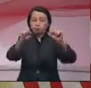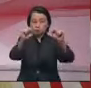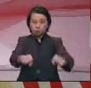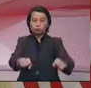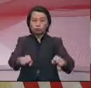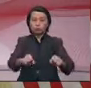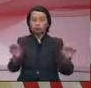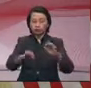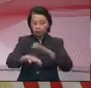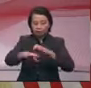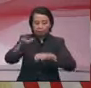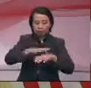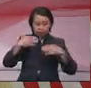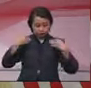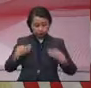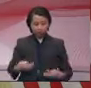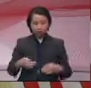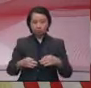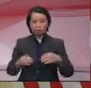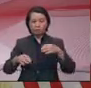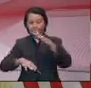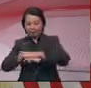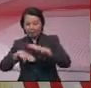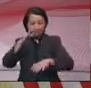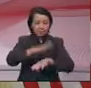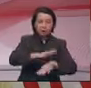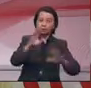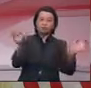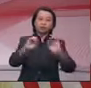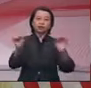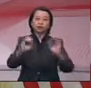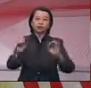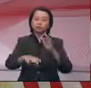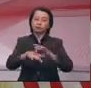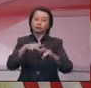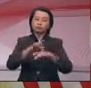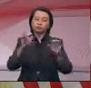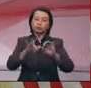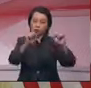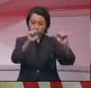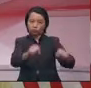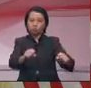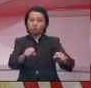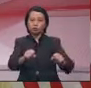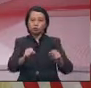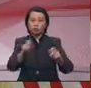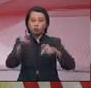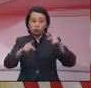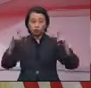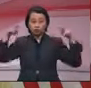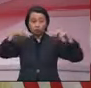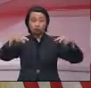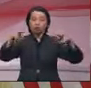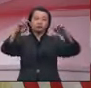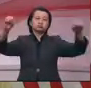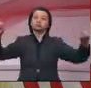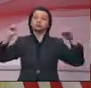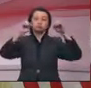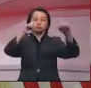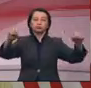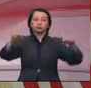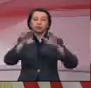tiada bersentuhan fizikal ataupun non-contact sports tanpa penonton seperti